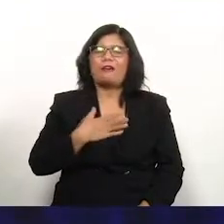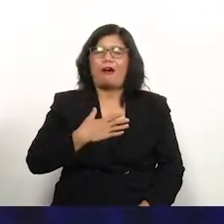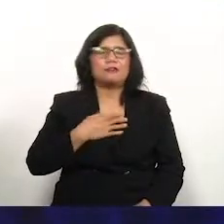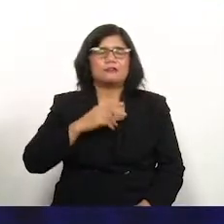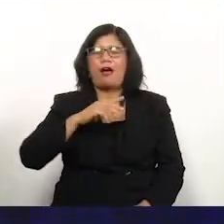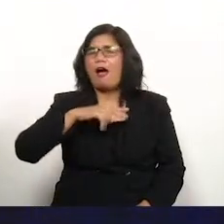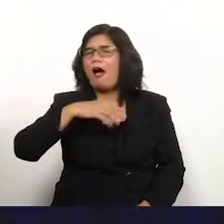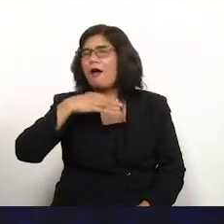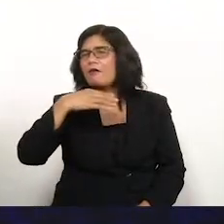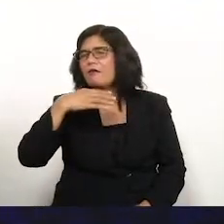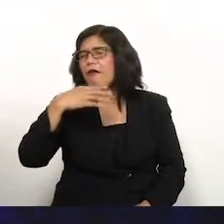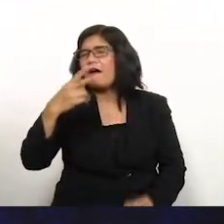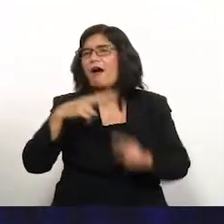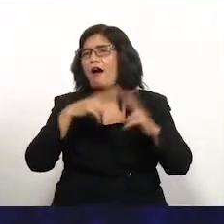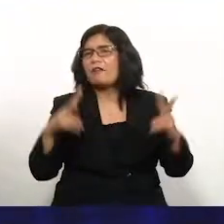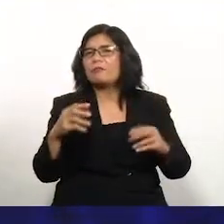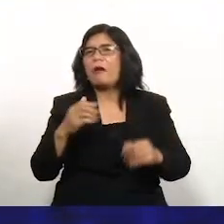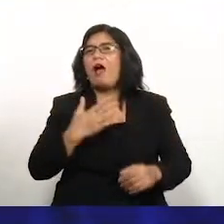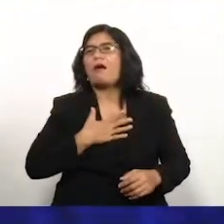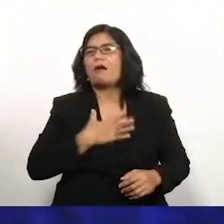Alkitab yang sangat luar biasa